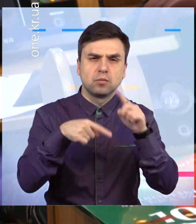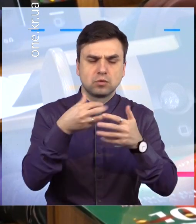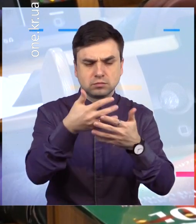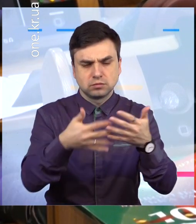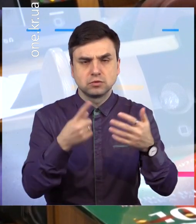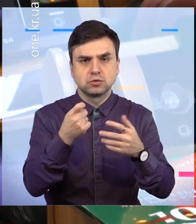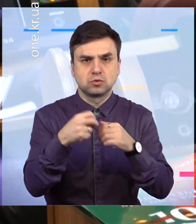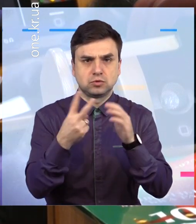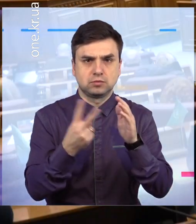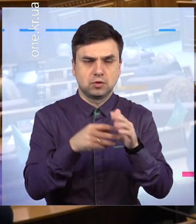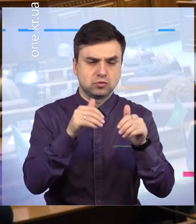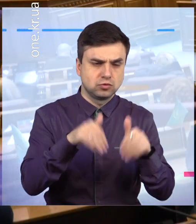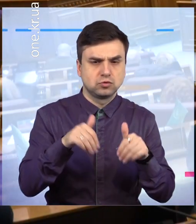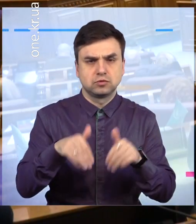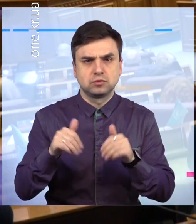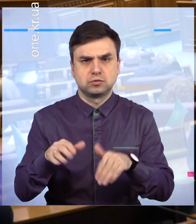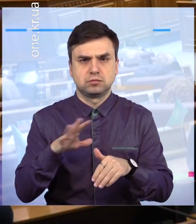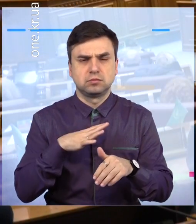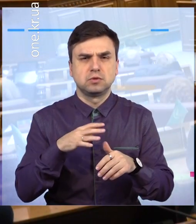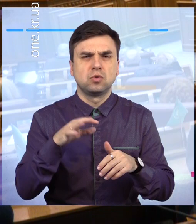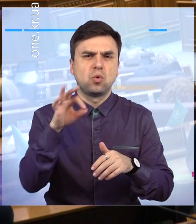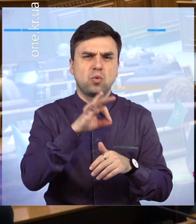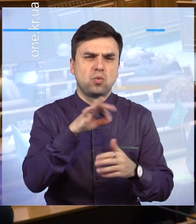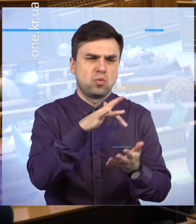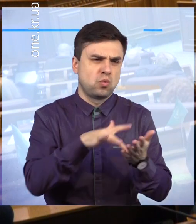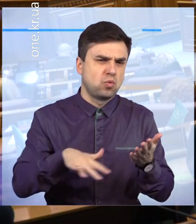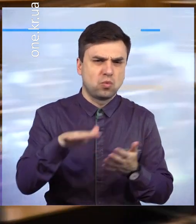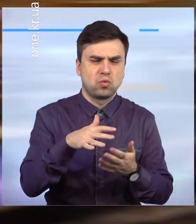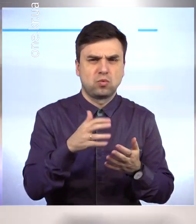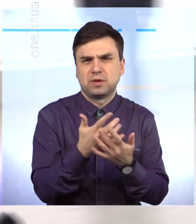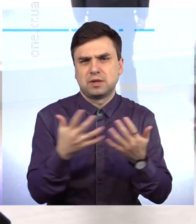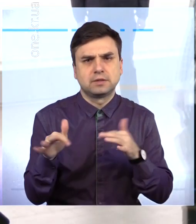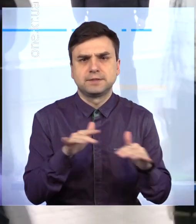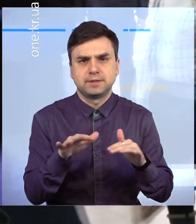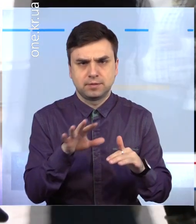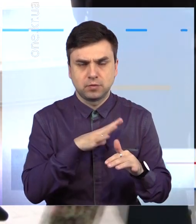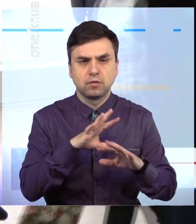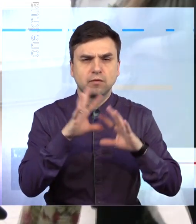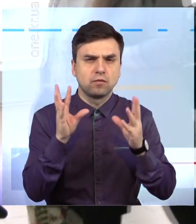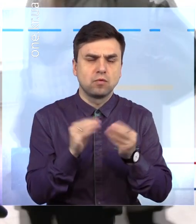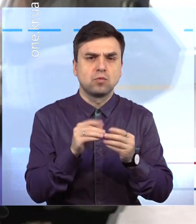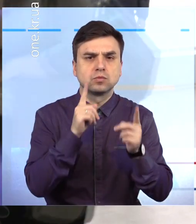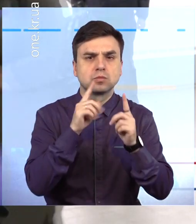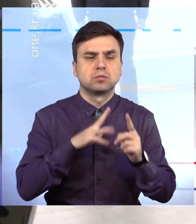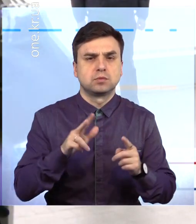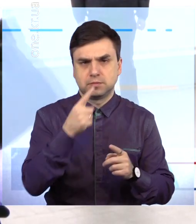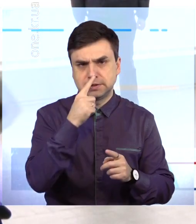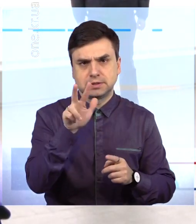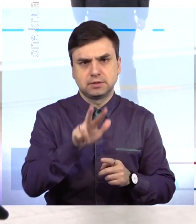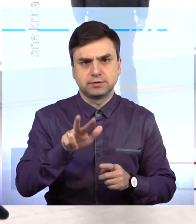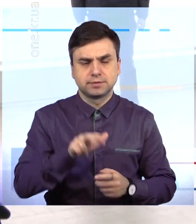які стосувались різних сфер життя міста. Загалом засідання тривало майже 3 години. Ми розглянули всі